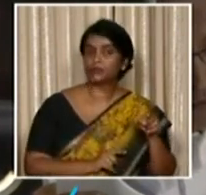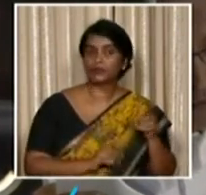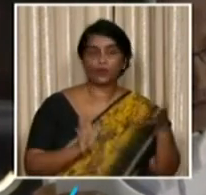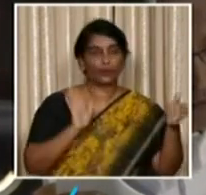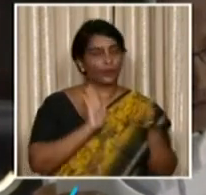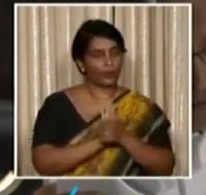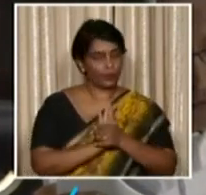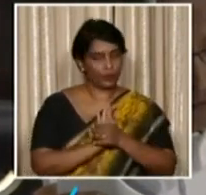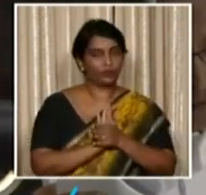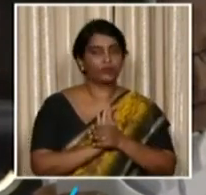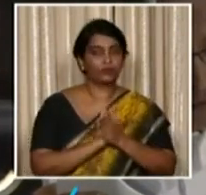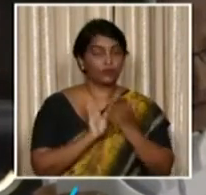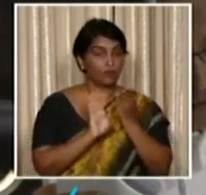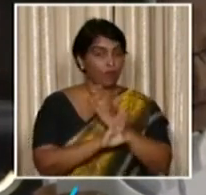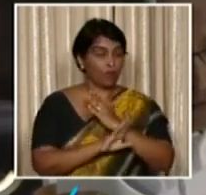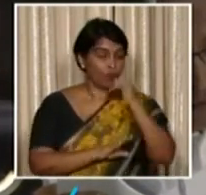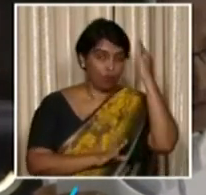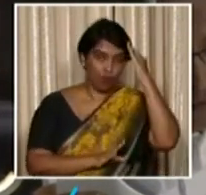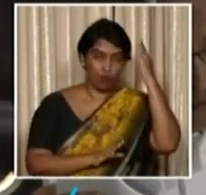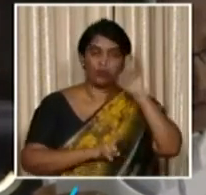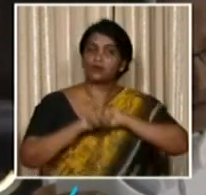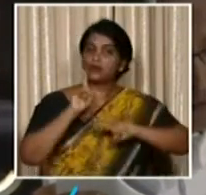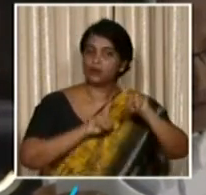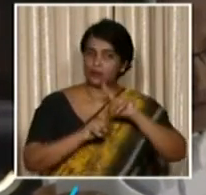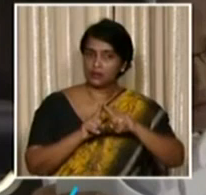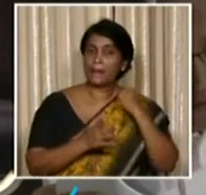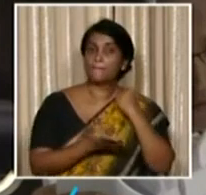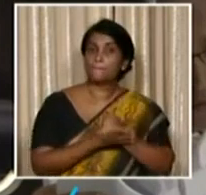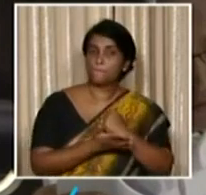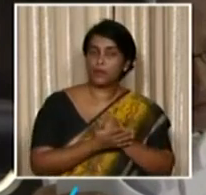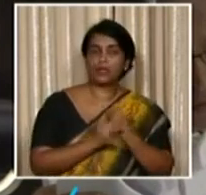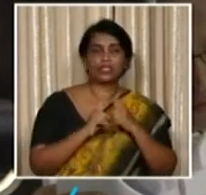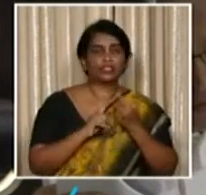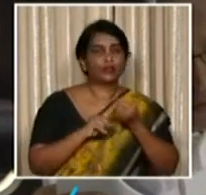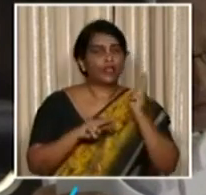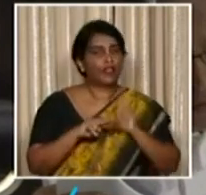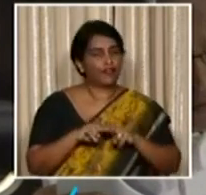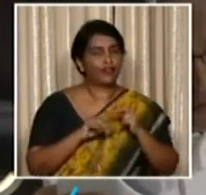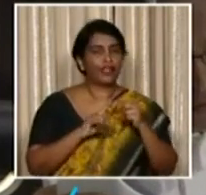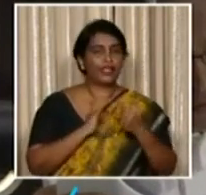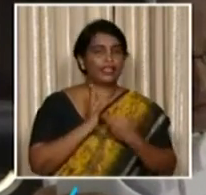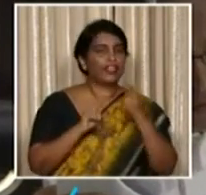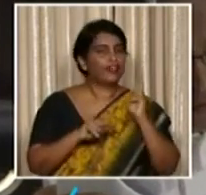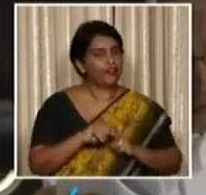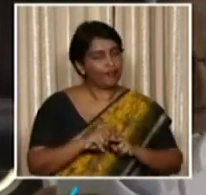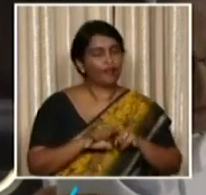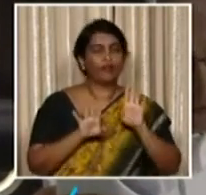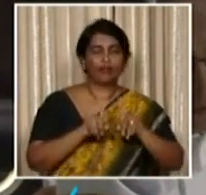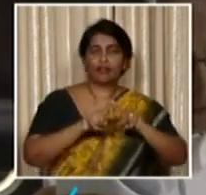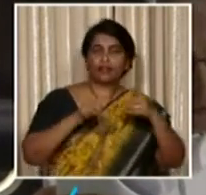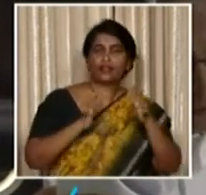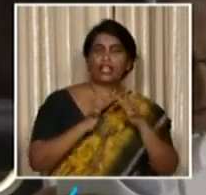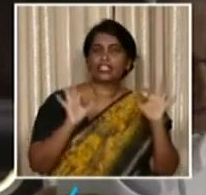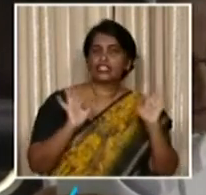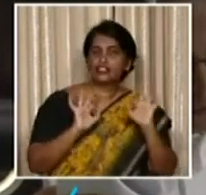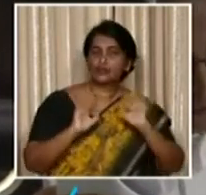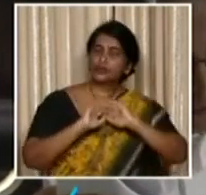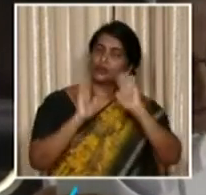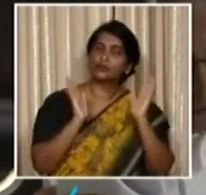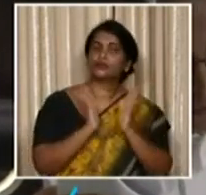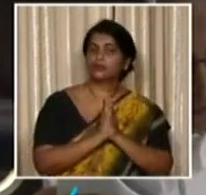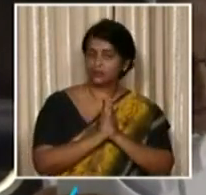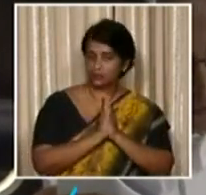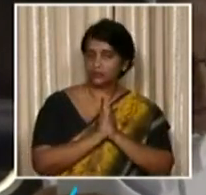සමගත් මුල සැසිවාරයේ දෙවැනි සැසිවාරයේ බැංකු අර්ථසාධක අරමුදල අනිතුත් රක්ෂණ අරමුදල් සම්බන්ධ